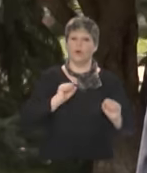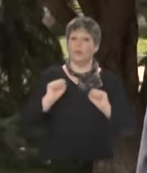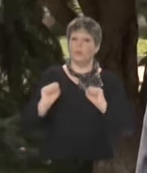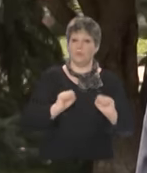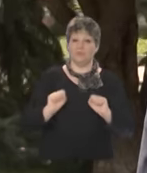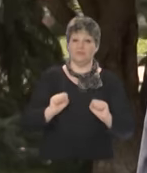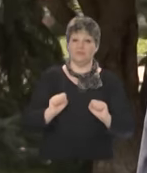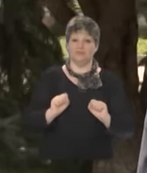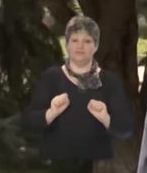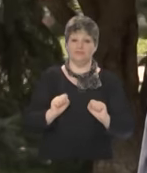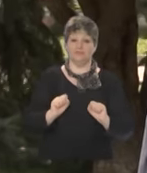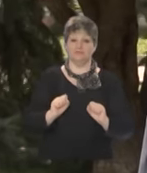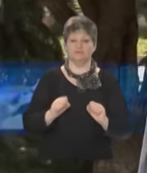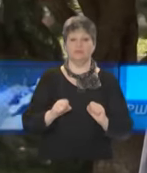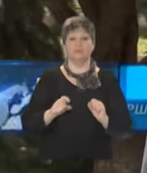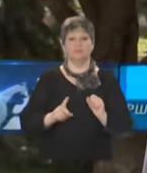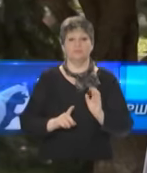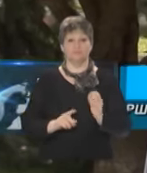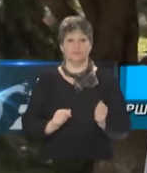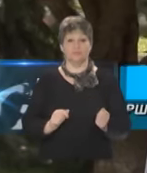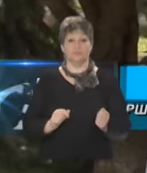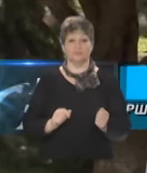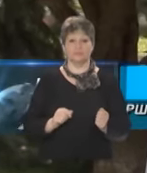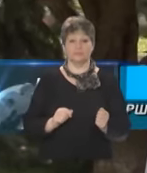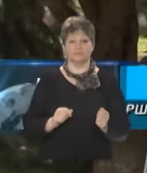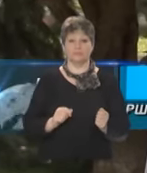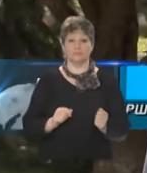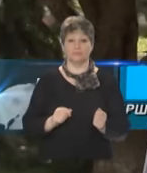В управлінні спеціалісти лісгоспу вирішили таким чином